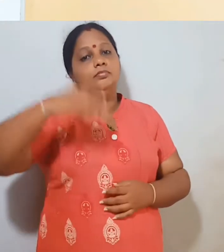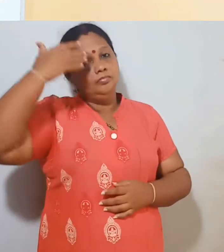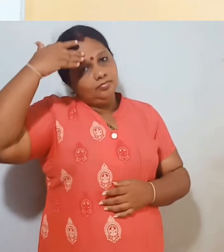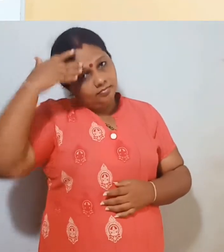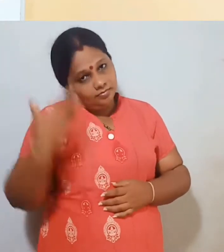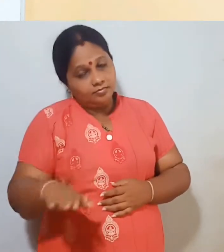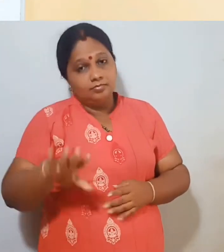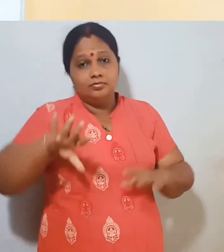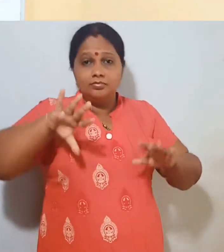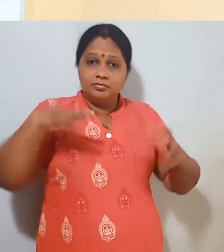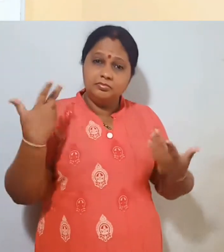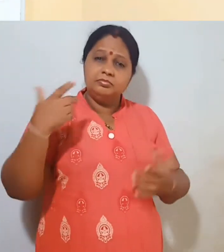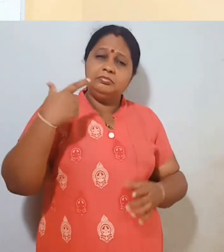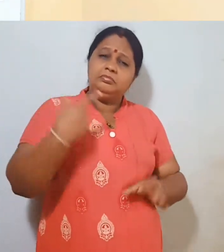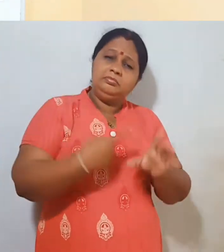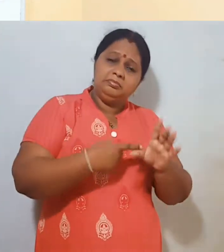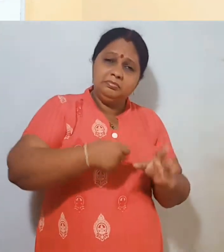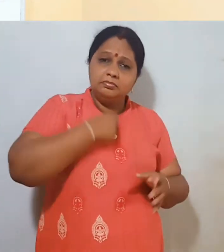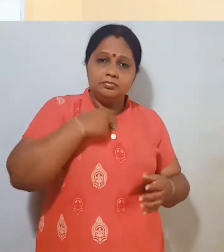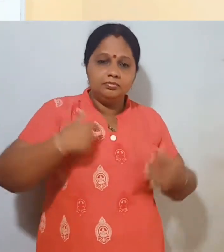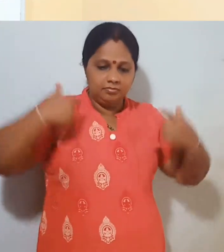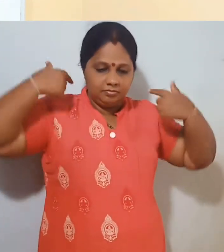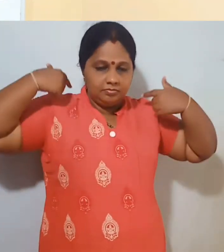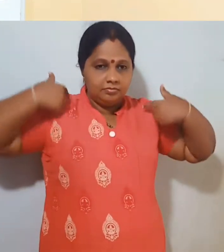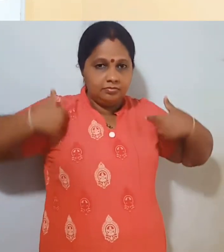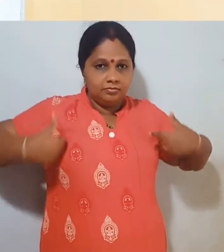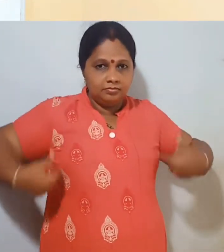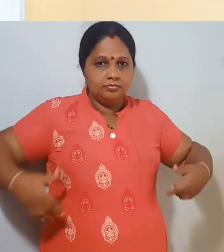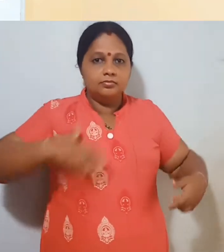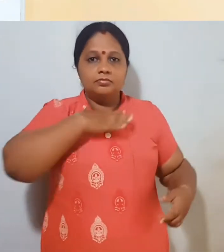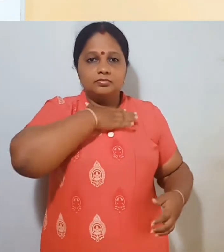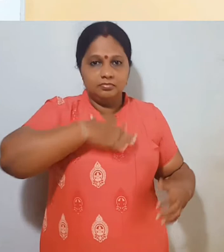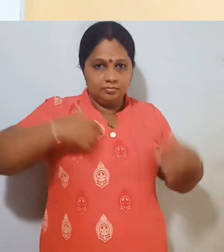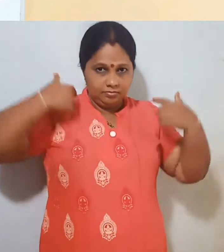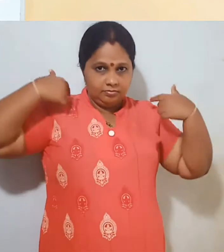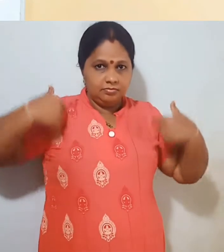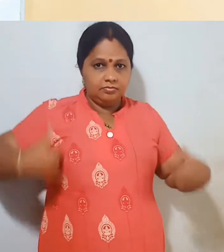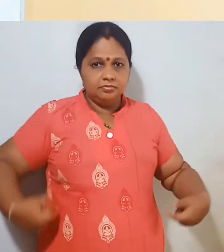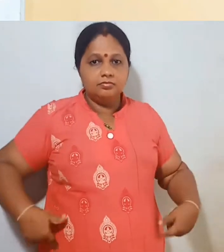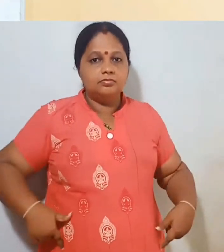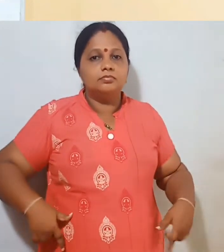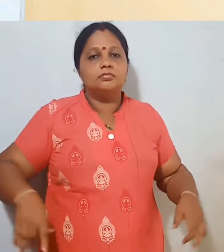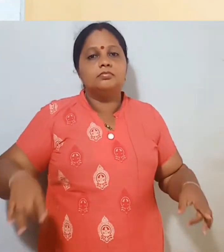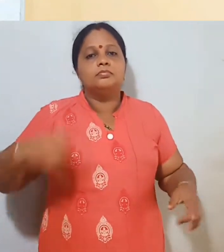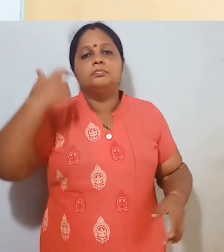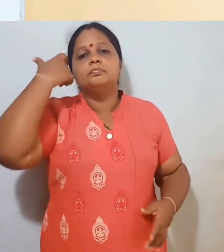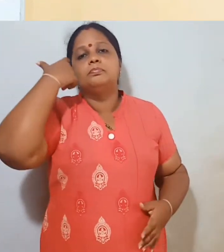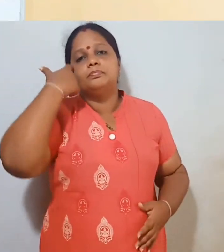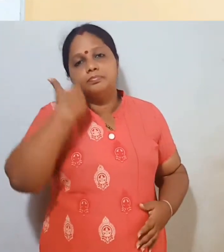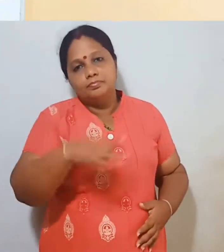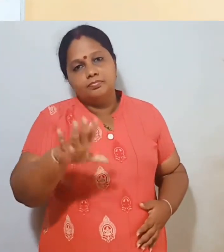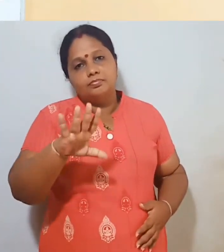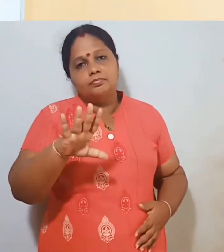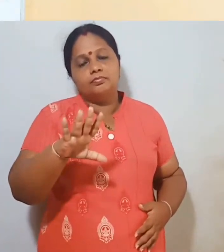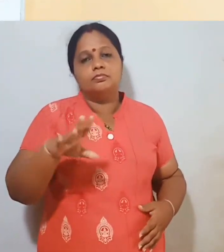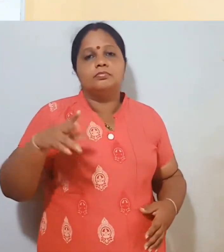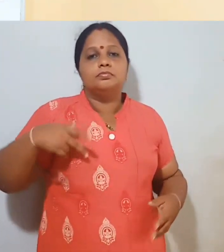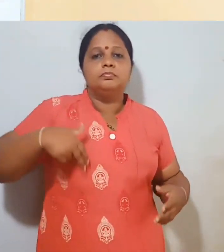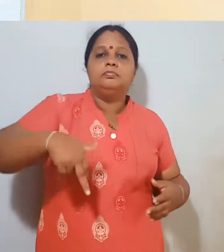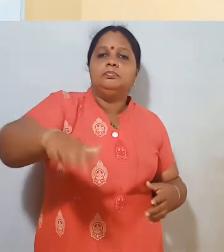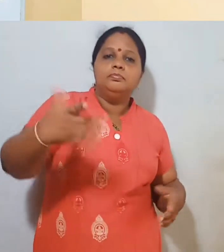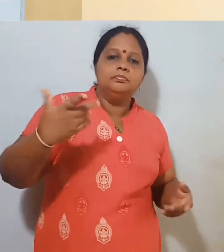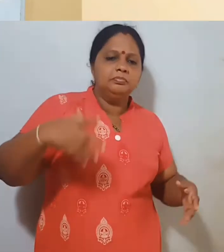அல்லது நிரந்தரமாக அவருக்கு உடம்புக்கு கீழே இருக்கிற அவயவங்கள் இயங்காம அப்படியே பேரலைஸ் போறதுக்கு